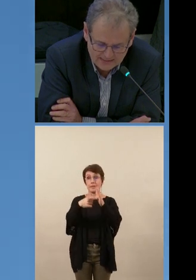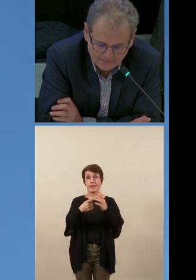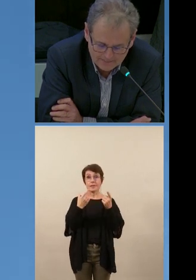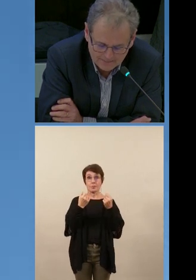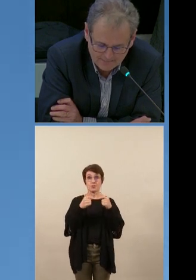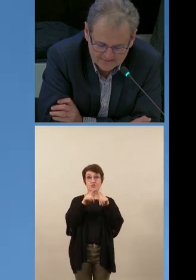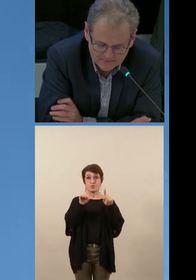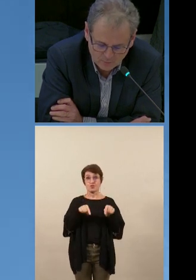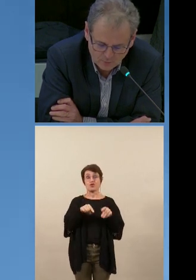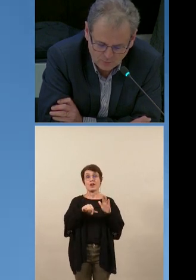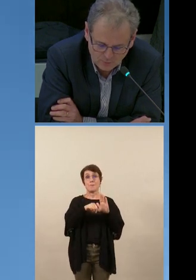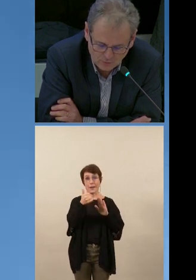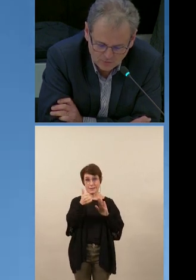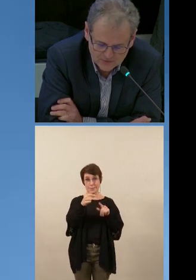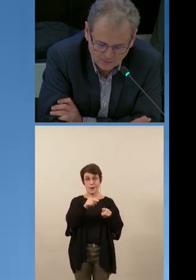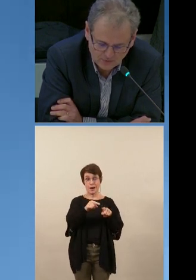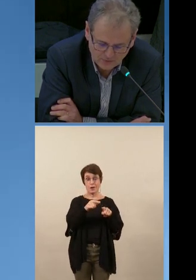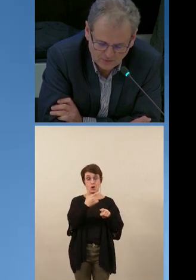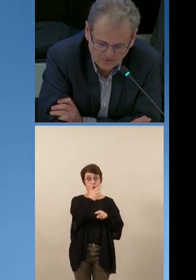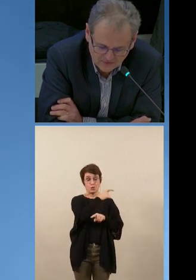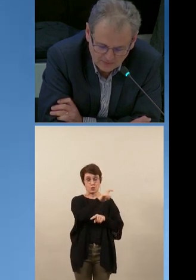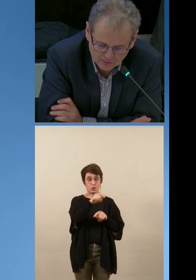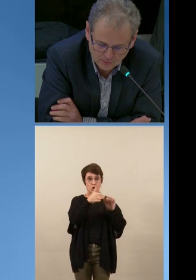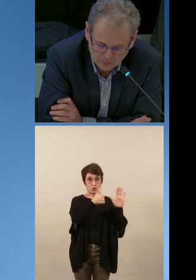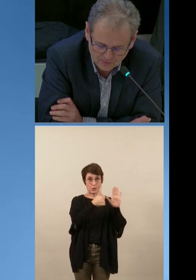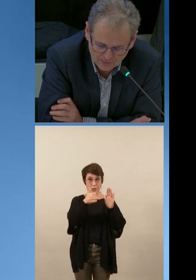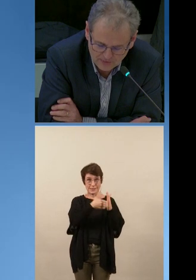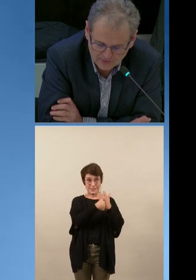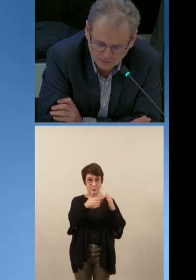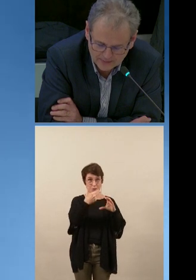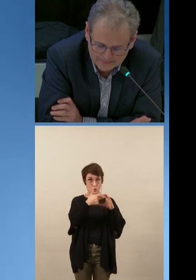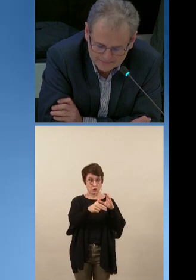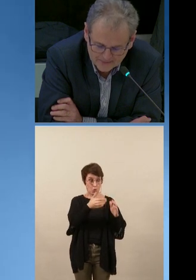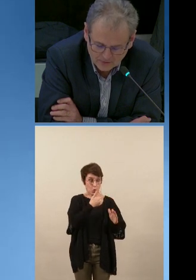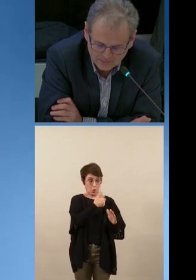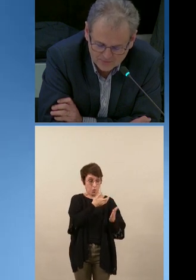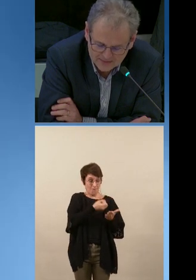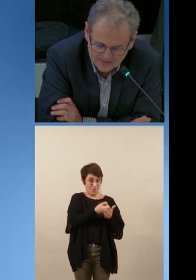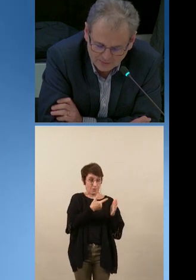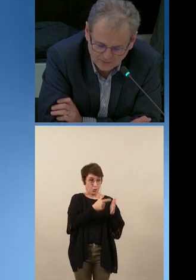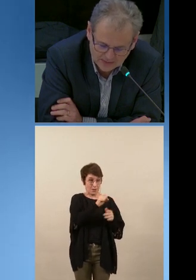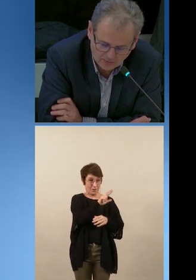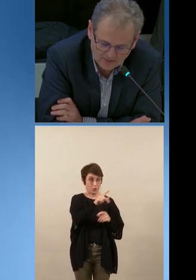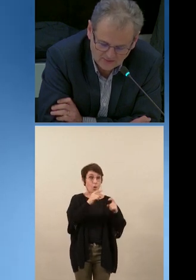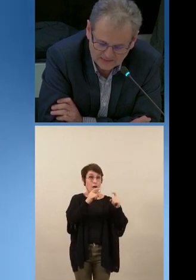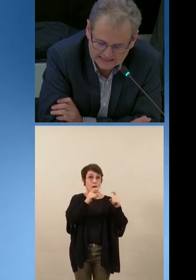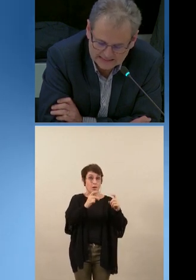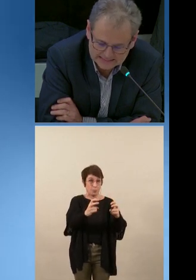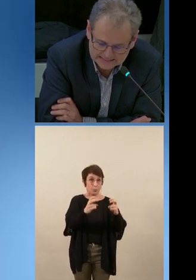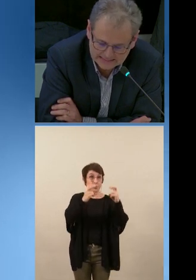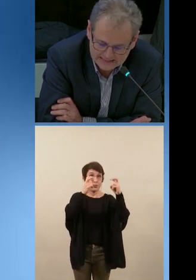principal passe donc de 266 millions d'euros fin 2023 dans la prospective à